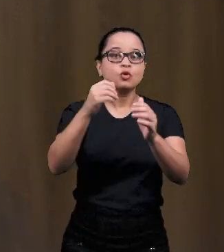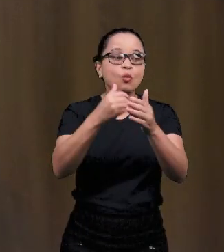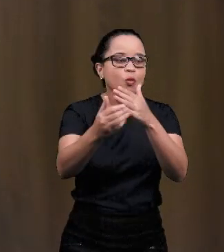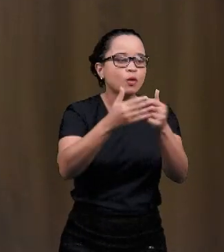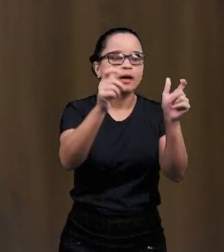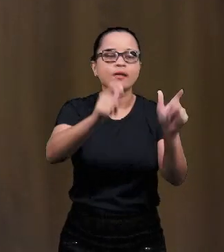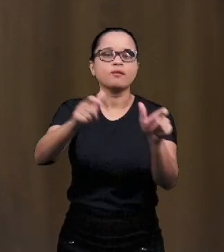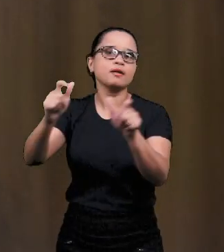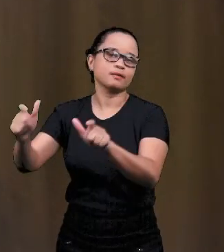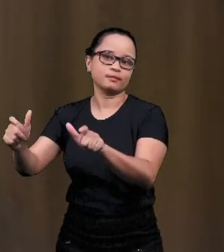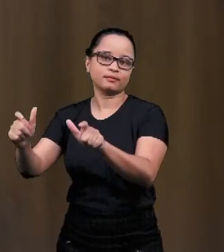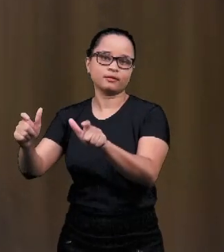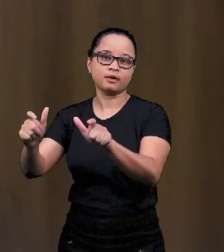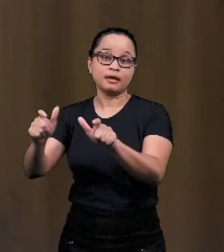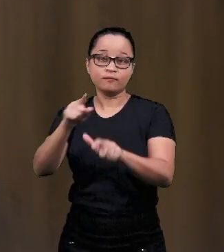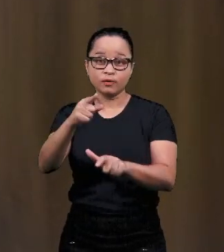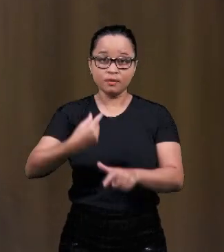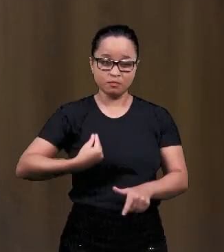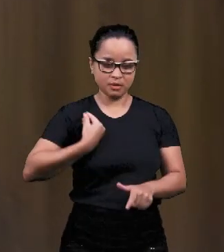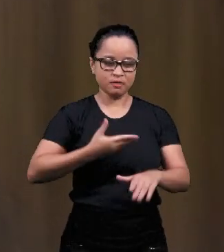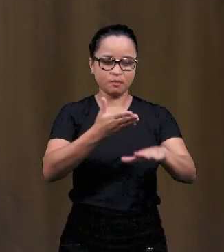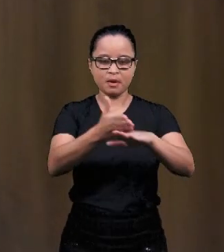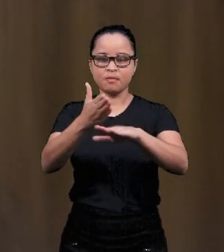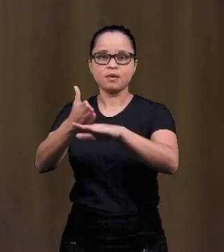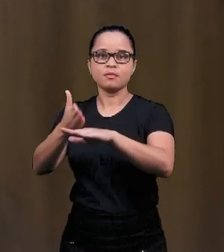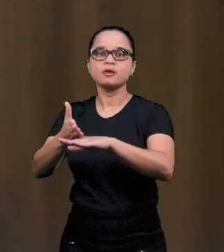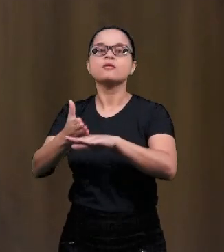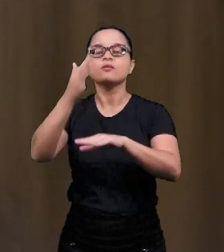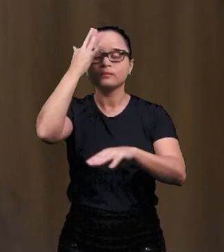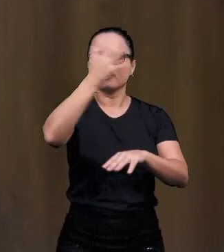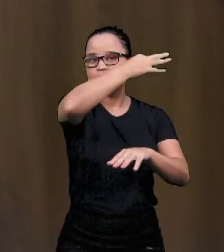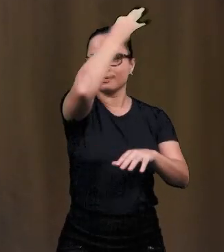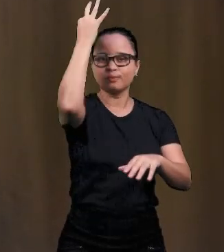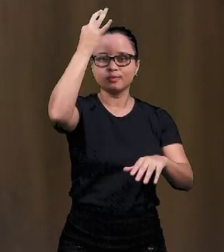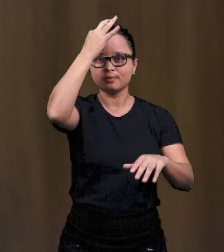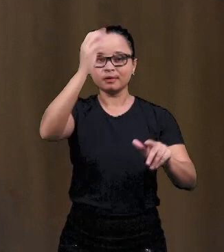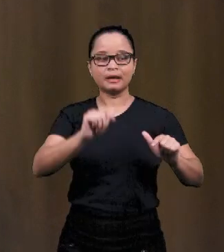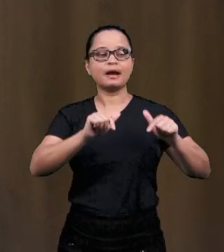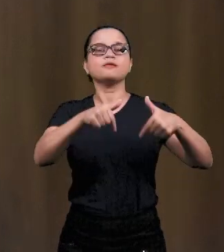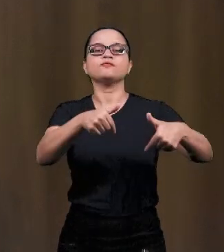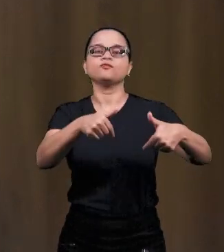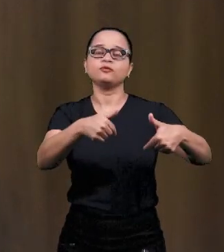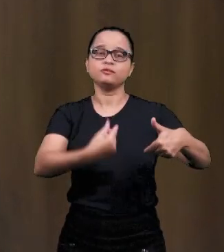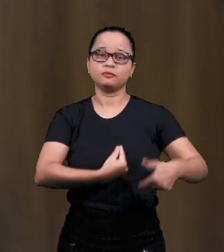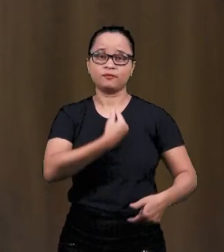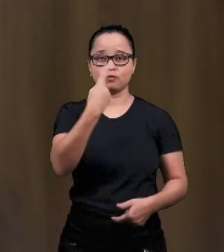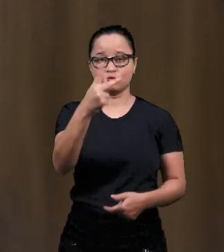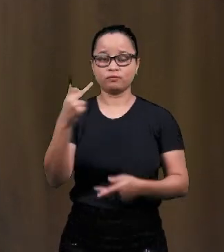сейчас находитесь, Дух Божий, Он там находится также, чтобы говорить к вам,